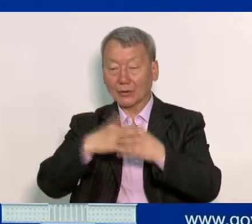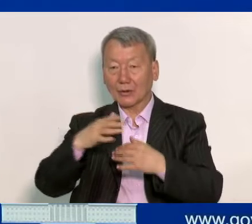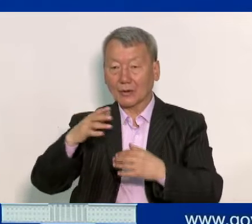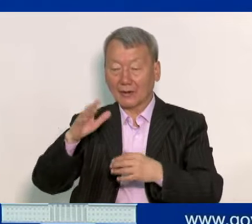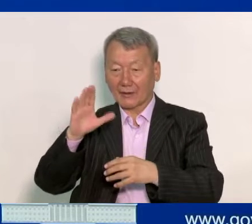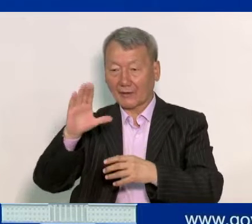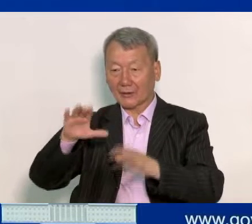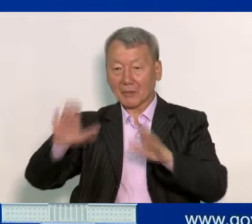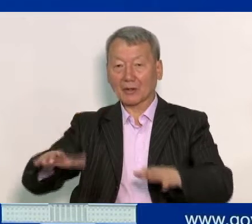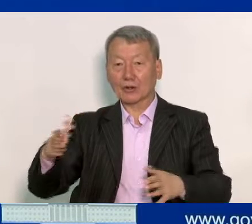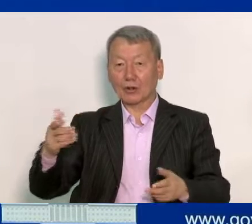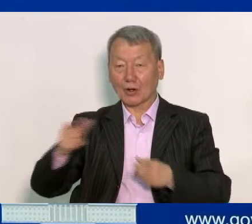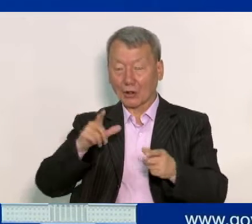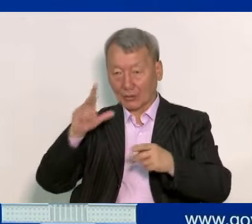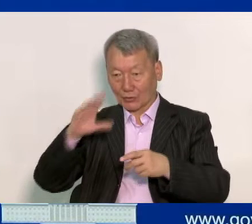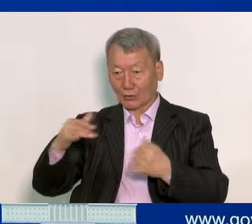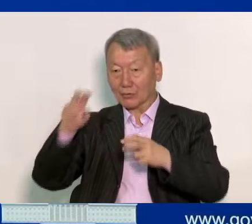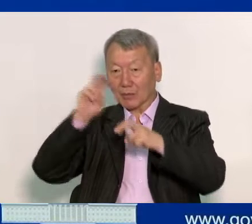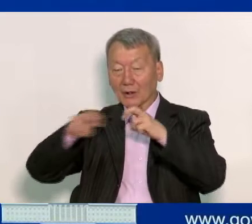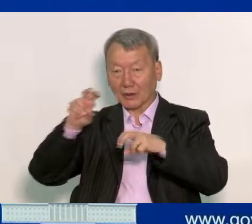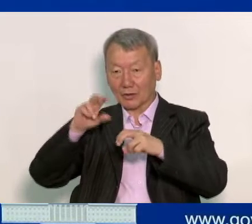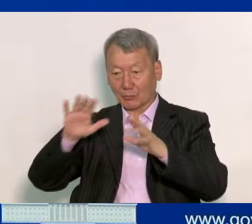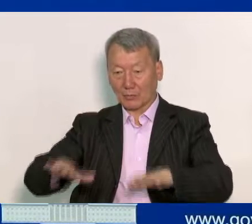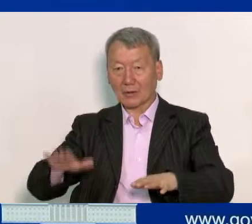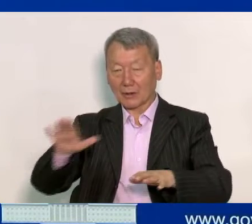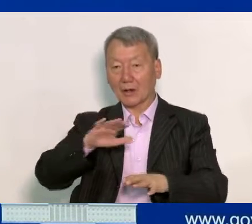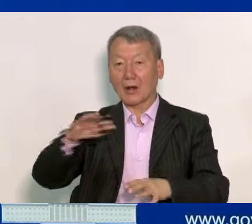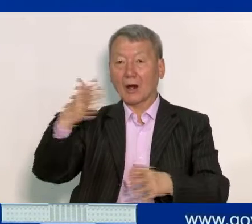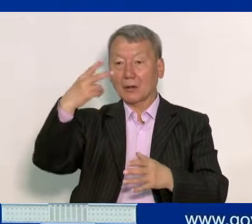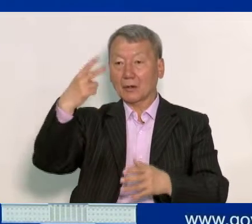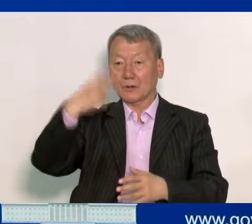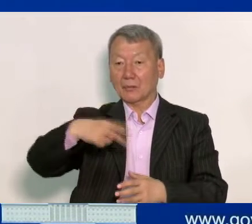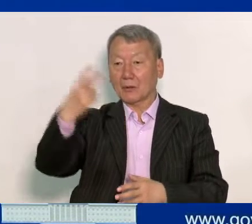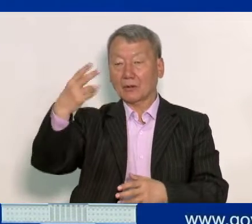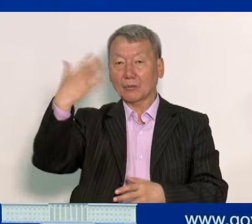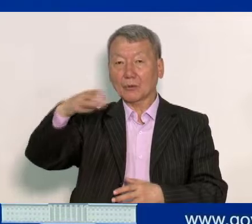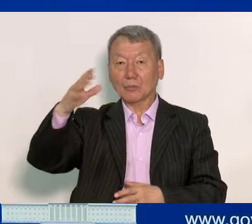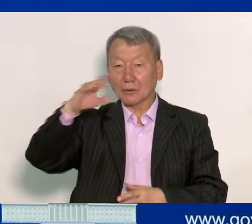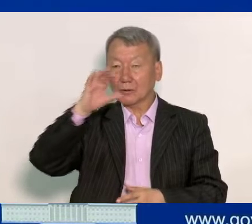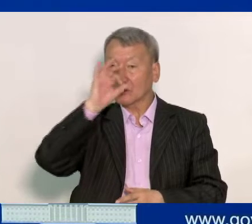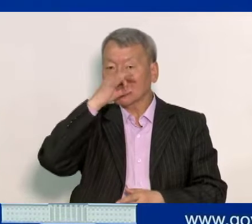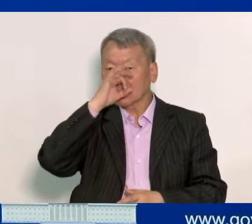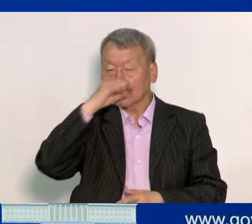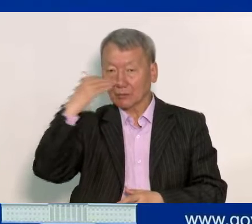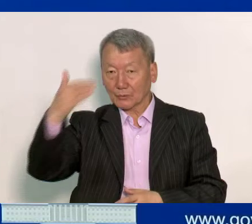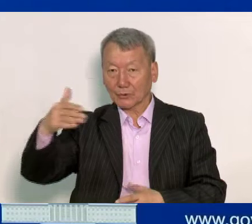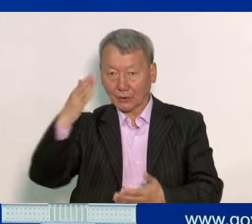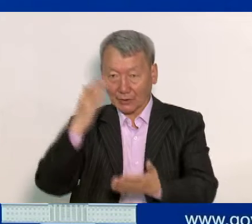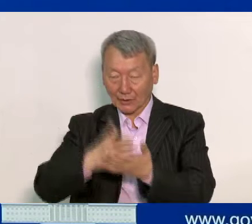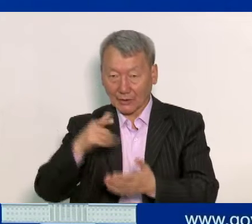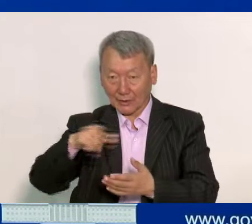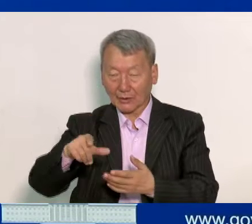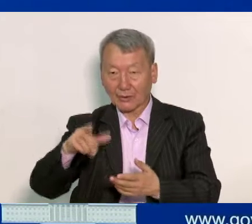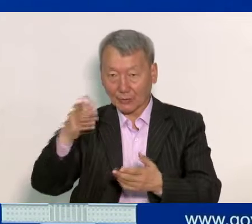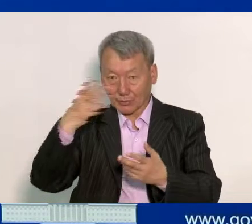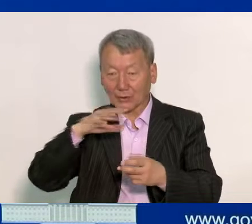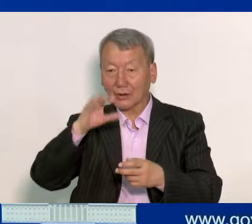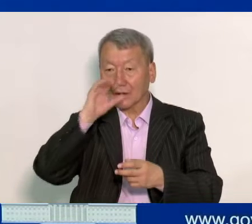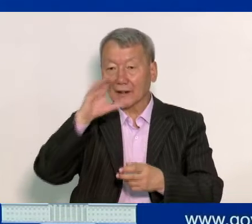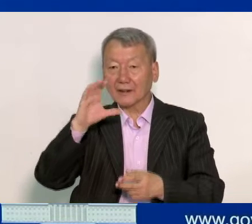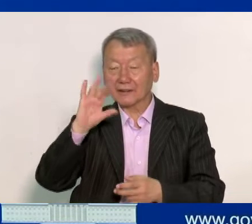ветеринардык адистер иштерин алып барып атат. Андан сырткары 22,500 чочко Кыргызстанда идентификациядан